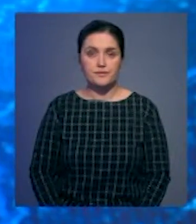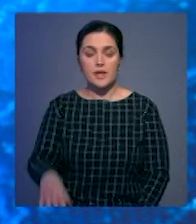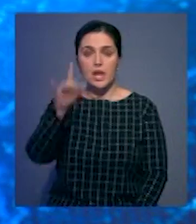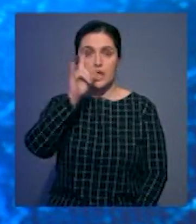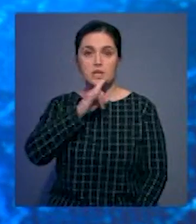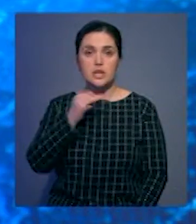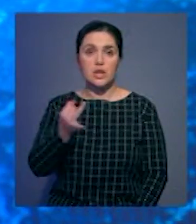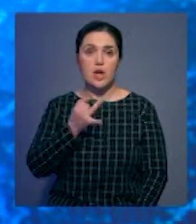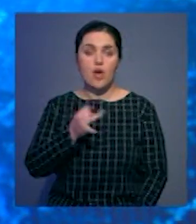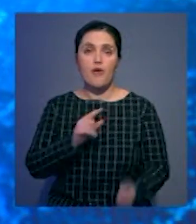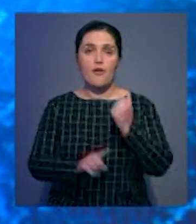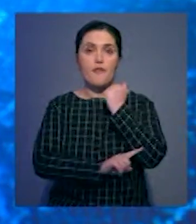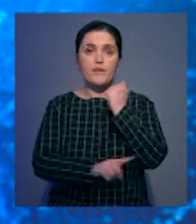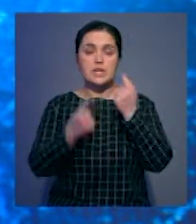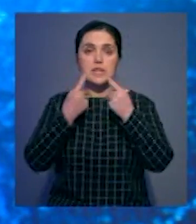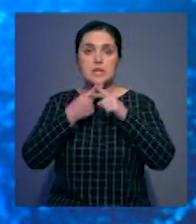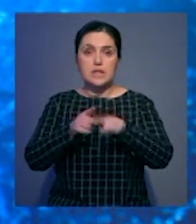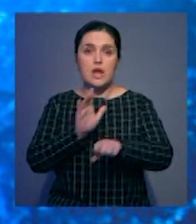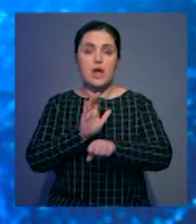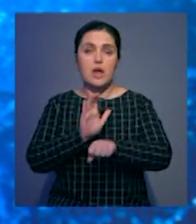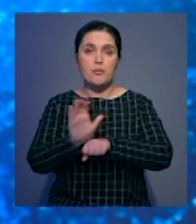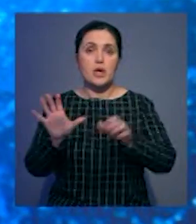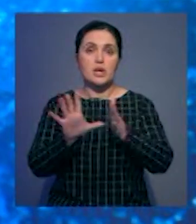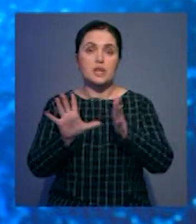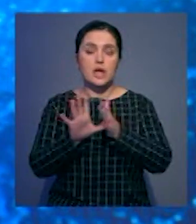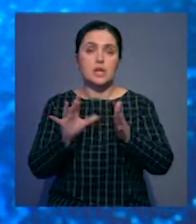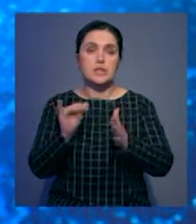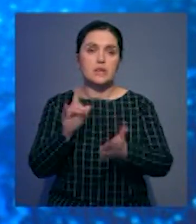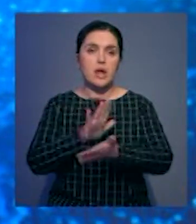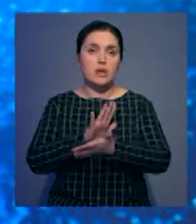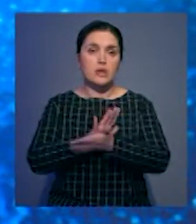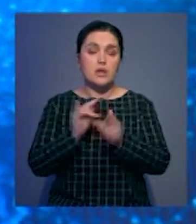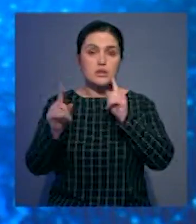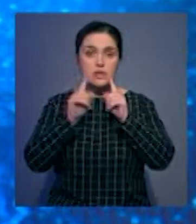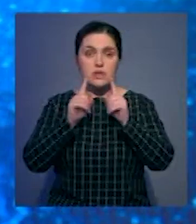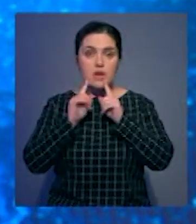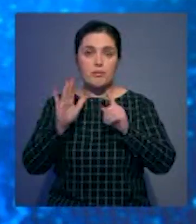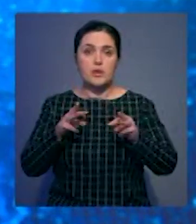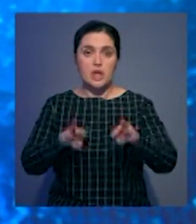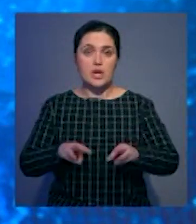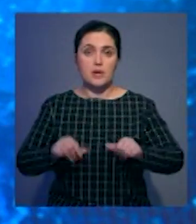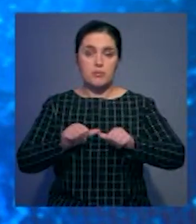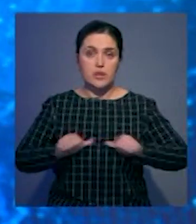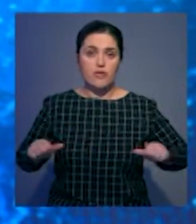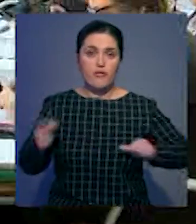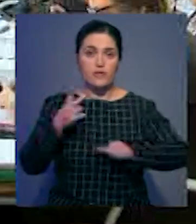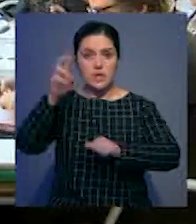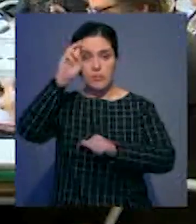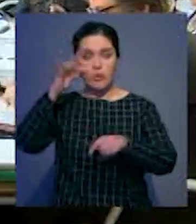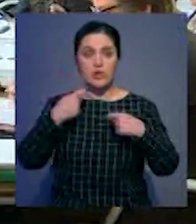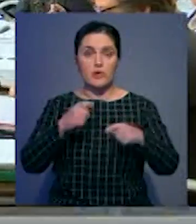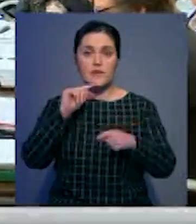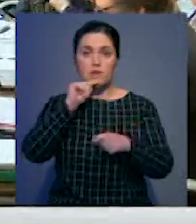Казахстан заинтересован в финских технологиях производства энергии из отходов. Об этом на заседании межправительственной комиссии двух стран